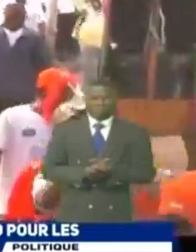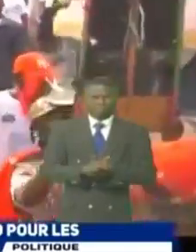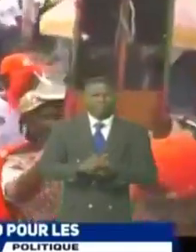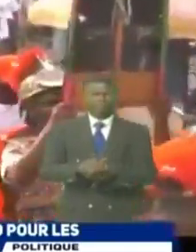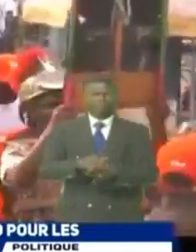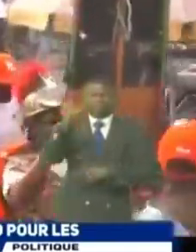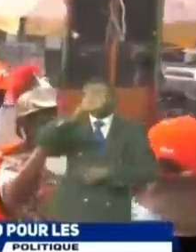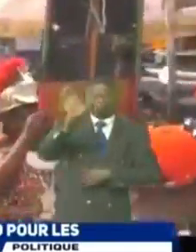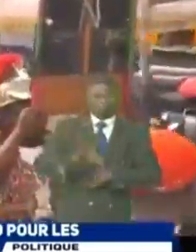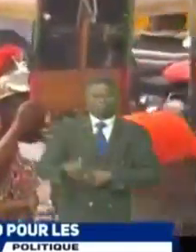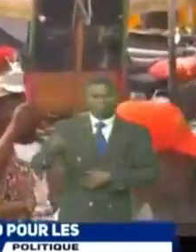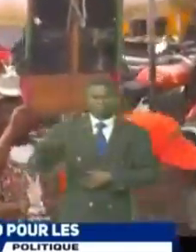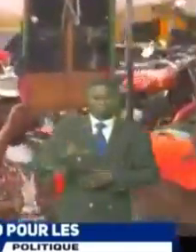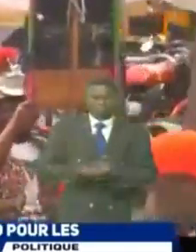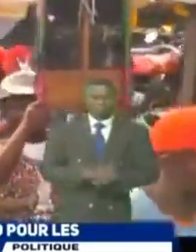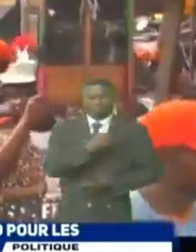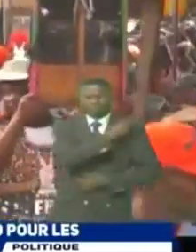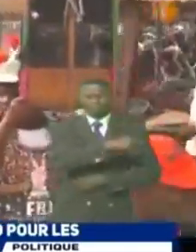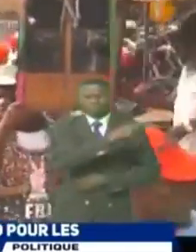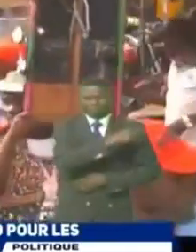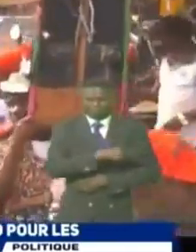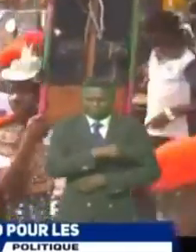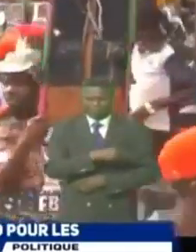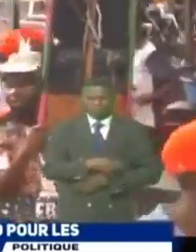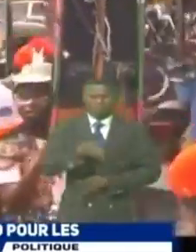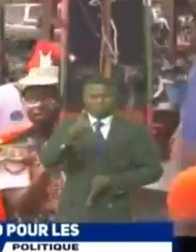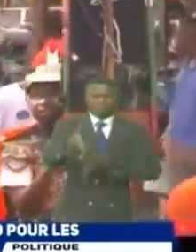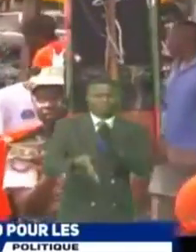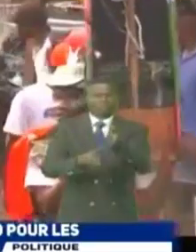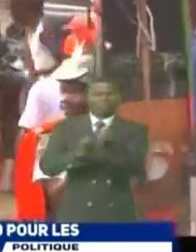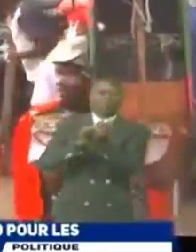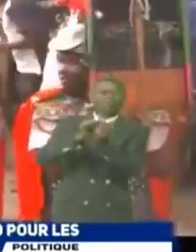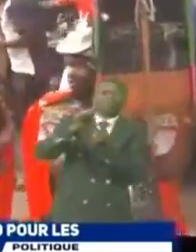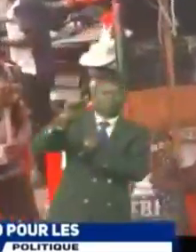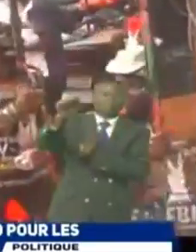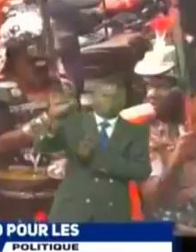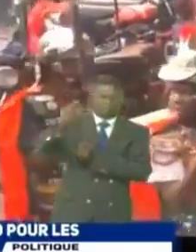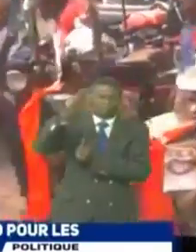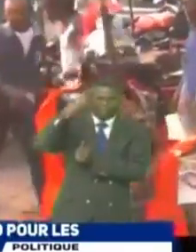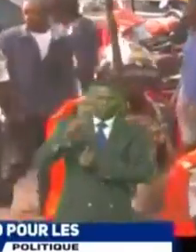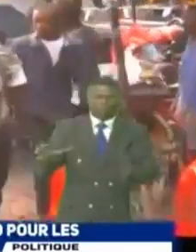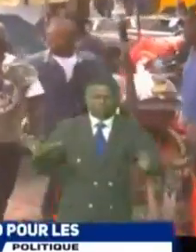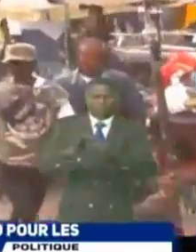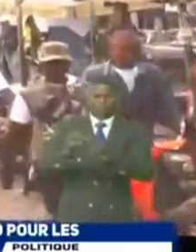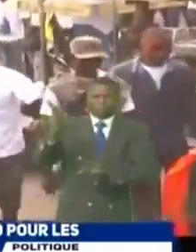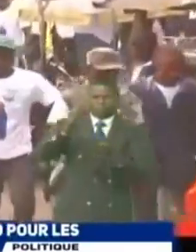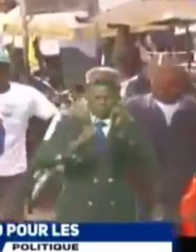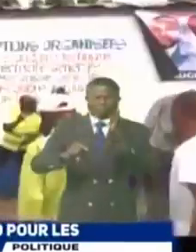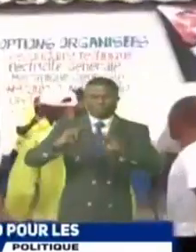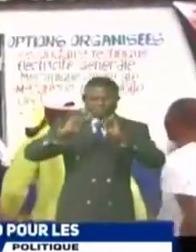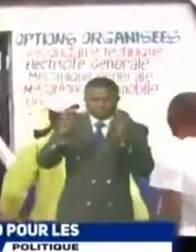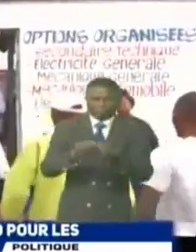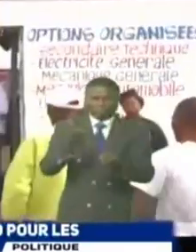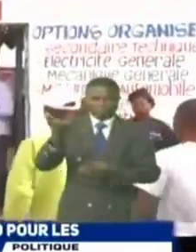commune, Augustin Kabouya a été obligé de faire une longue procession pour communier avec la base de son parti. C'est à Liti